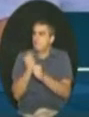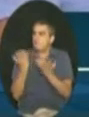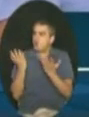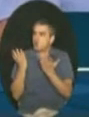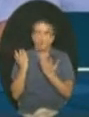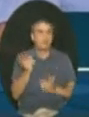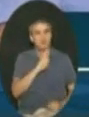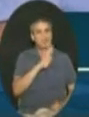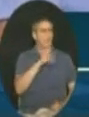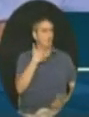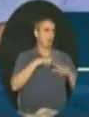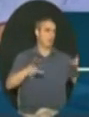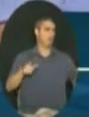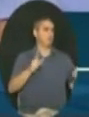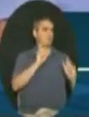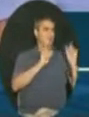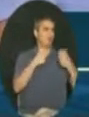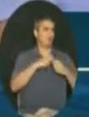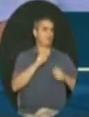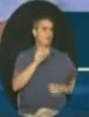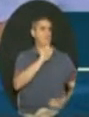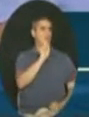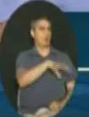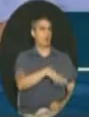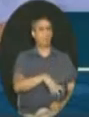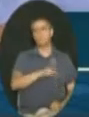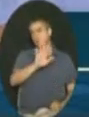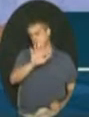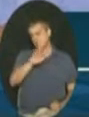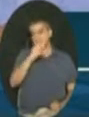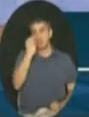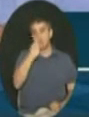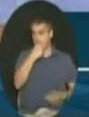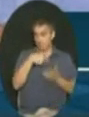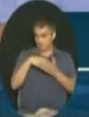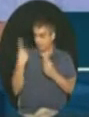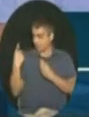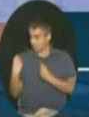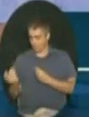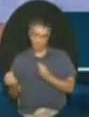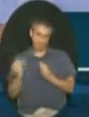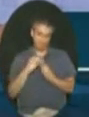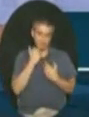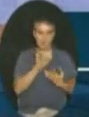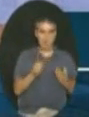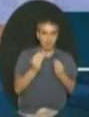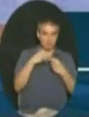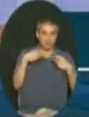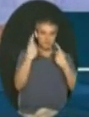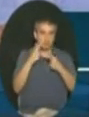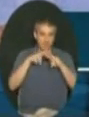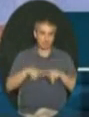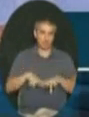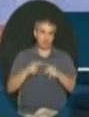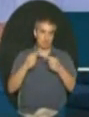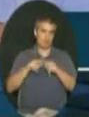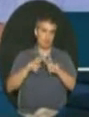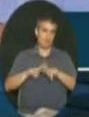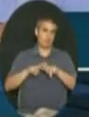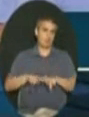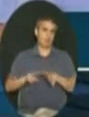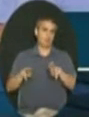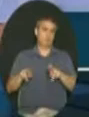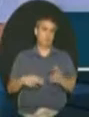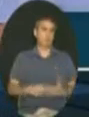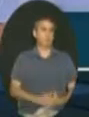ואז לא יהיה מצב שחברים לא יבואו. ואני אומר, אתה מתקן דבר אחד טוב ועושה דבר אחד רע, תוסיף את היום הזה. אז רגע, אני רוצה ללכת איתך עוד צעד